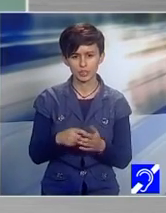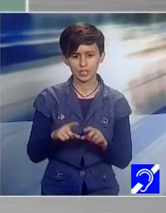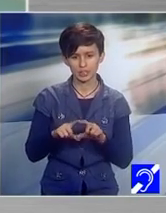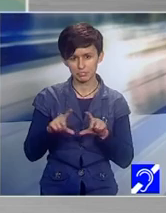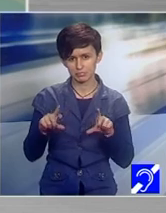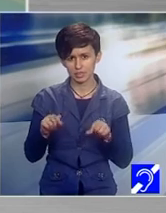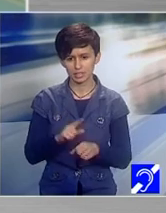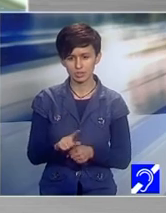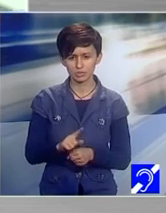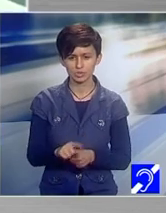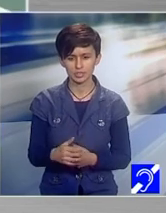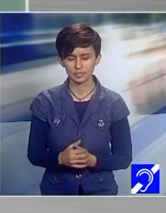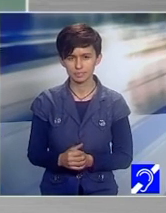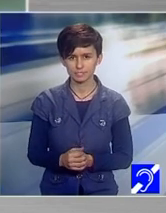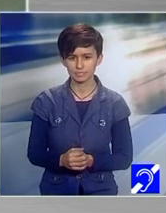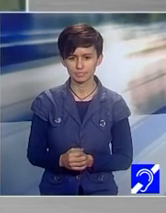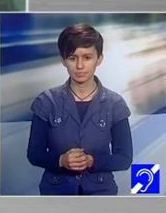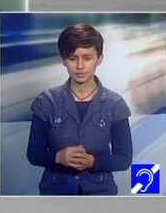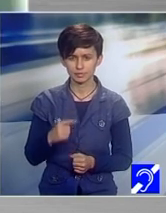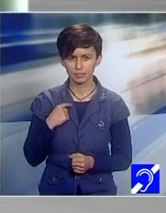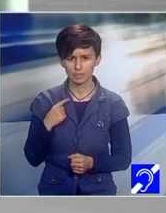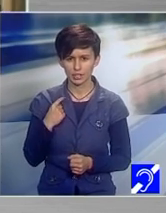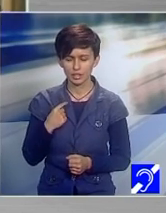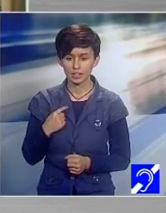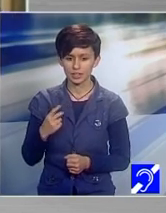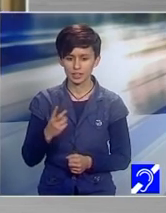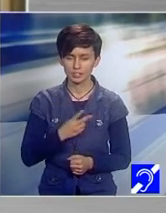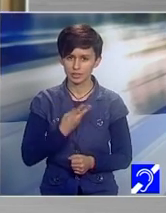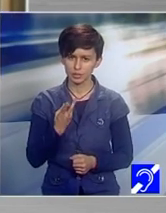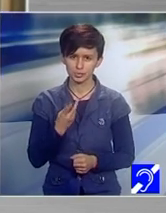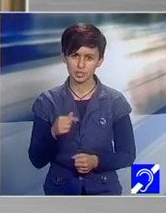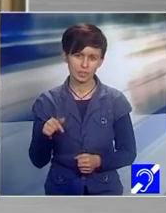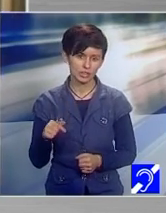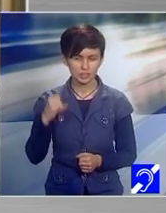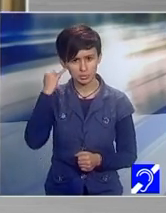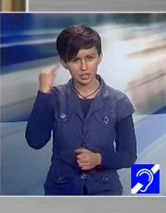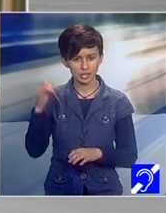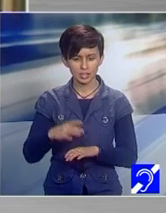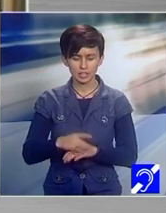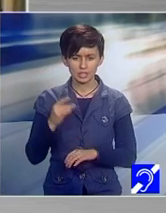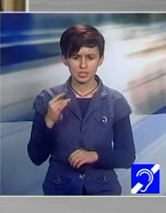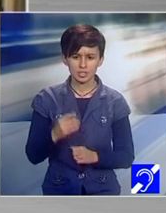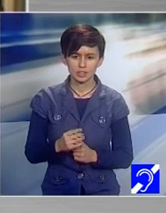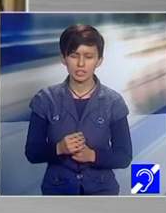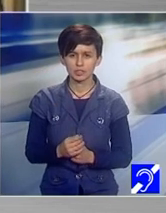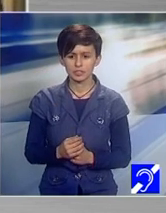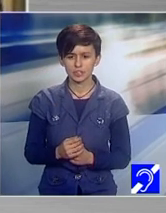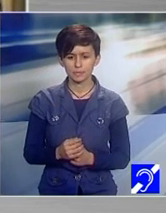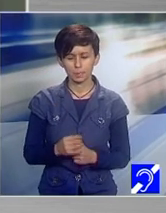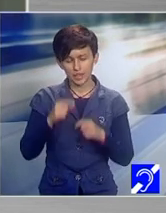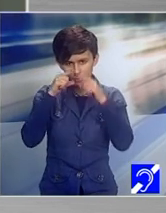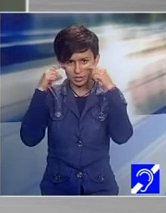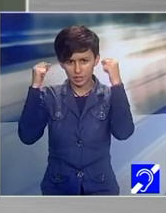să intervin. Sigur că este absolut lăudabil o asemenea inițiativă, bal pentru strângerea de